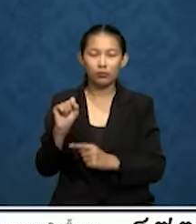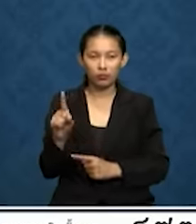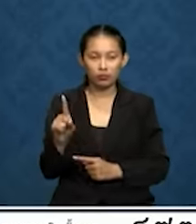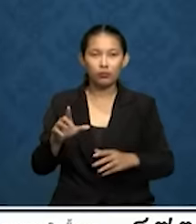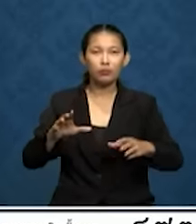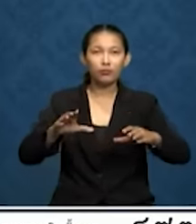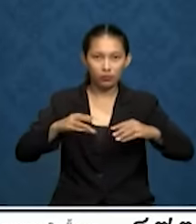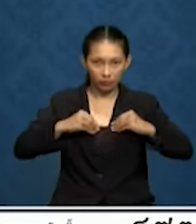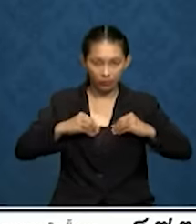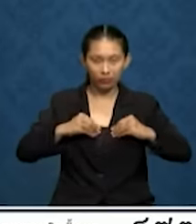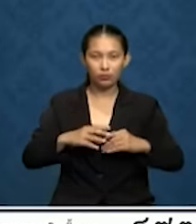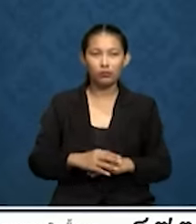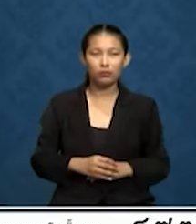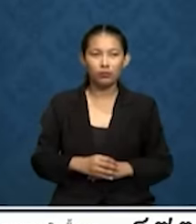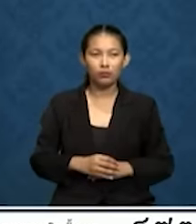เห็นชอบครับ